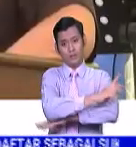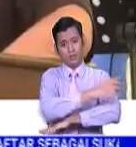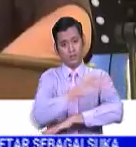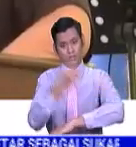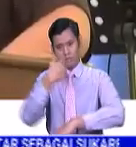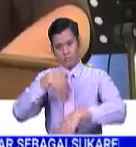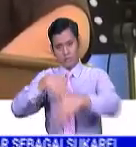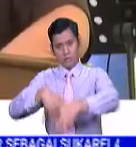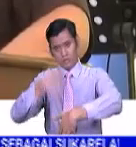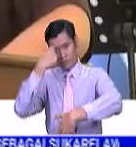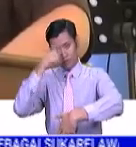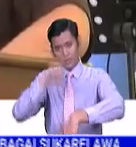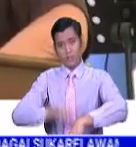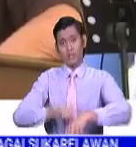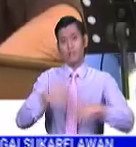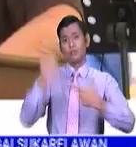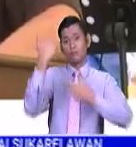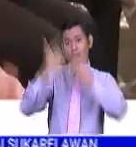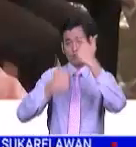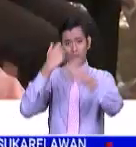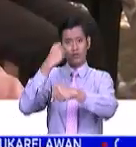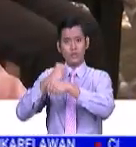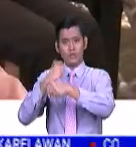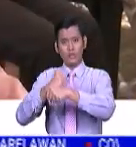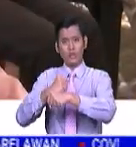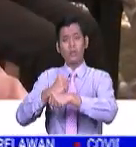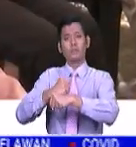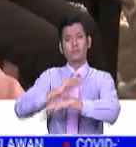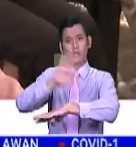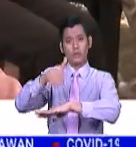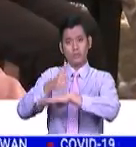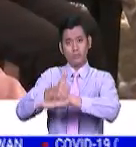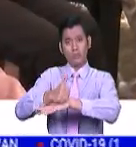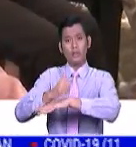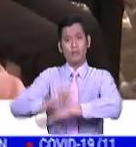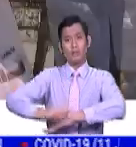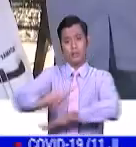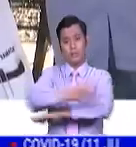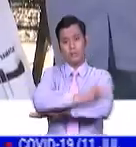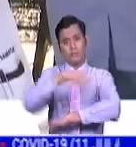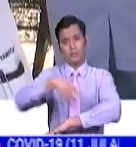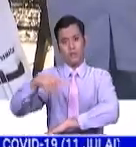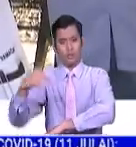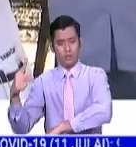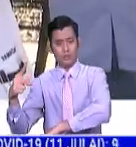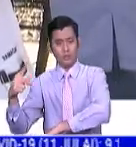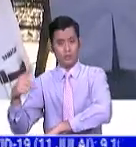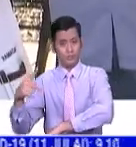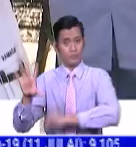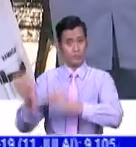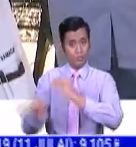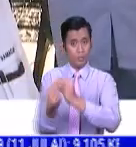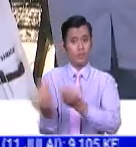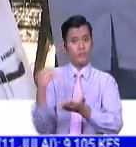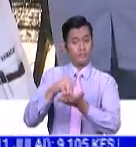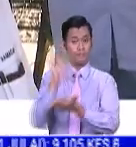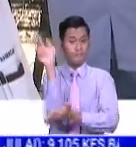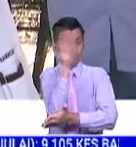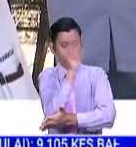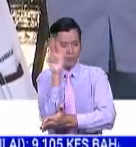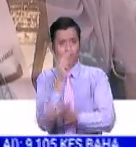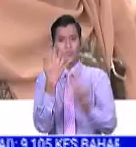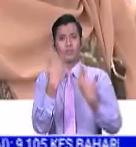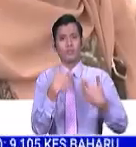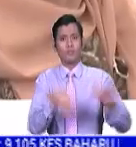beliau belur anu bersempena lawatan kerja di pertumbuhan peladang kawasan pvc beluran tambahnya kerajaan turut memperkenalkan berbagai